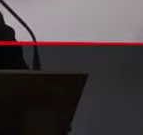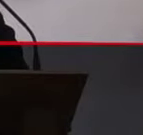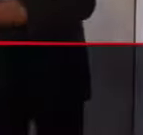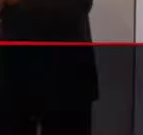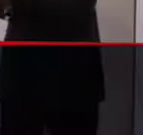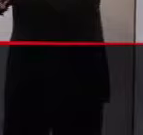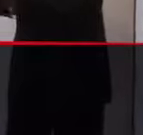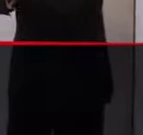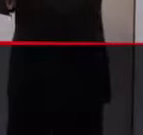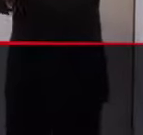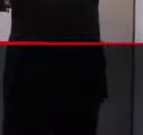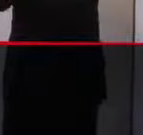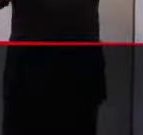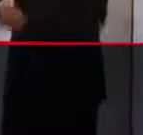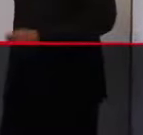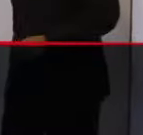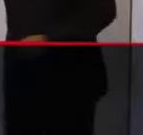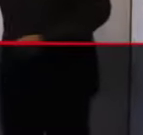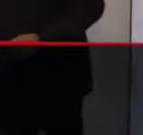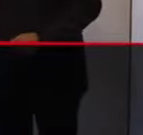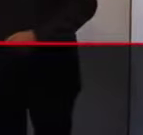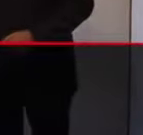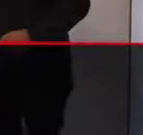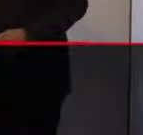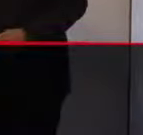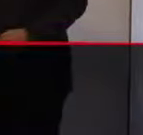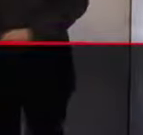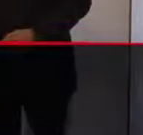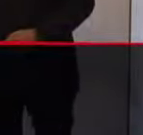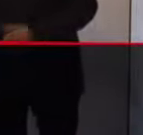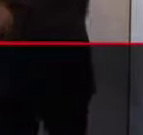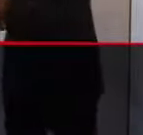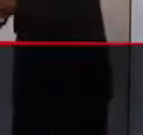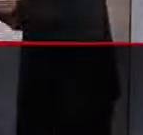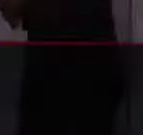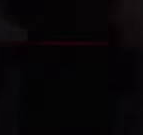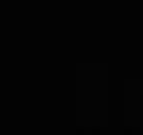garapenerako funtsezkoa den sektore batean etorkizunera begira egindako apustua baita.